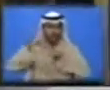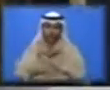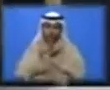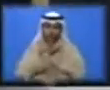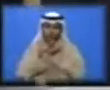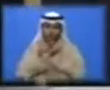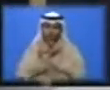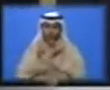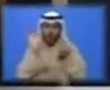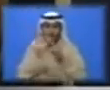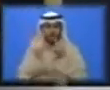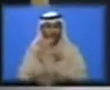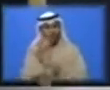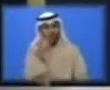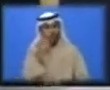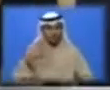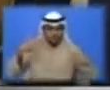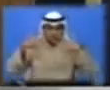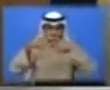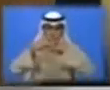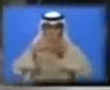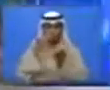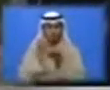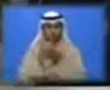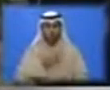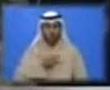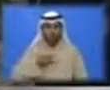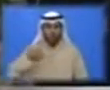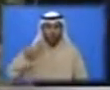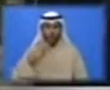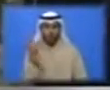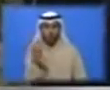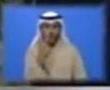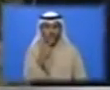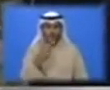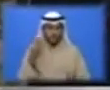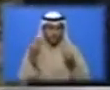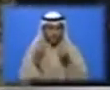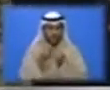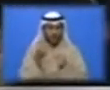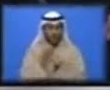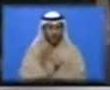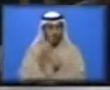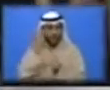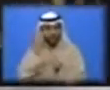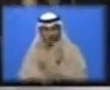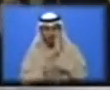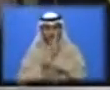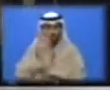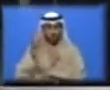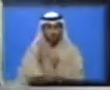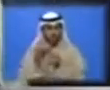الأخوة والمصير المشترك في ظل رعاية قادة البلدين لجهود تنميتها بكل الجوانب.